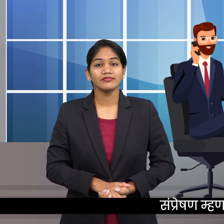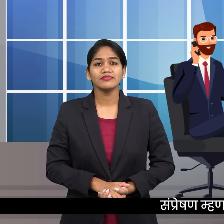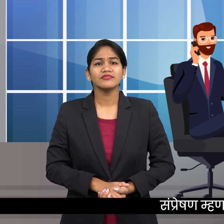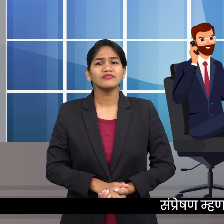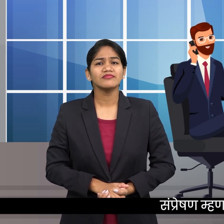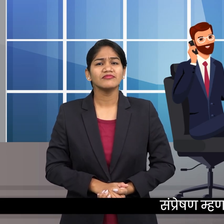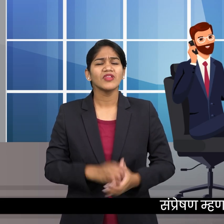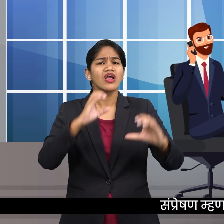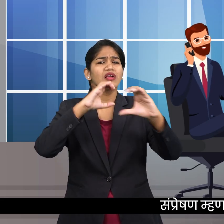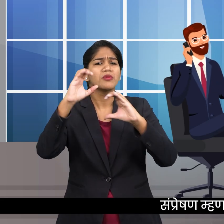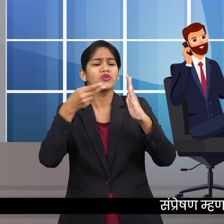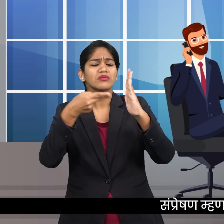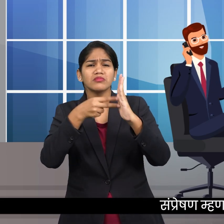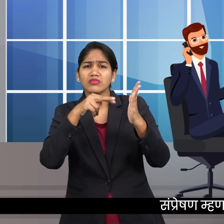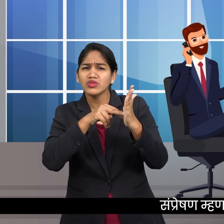संप्रेषण म्हणजे काय ते समजून घ्या.